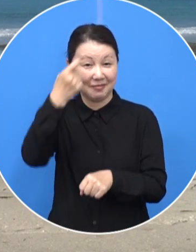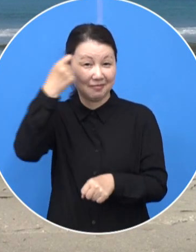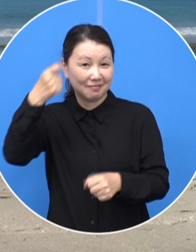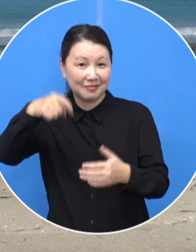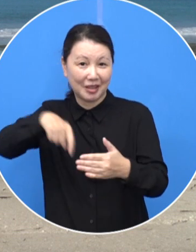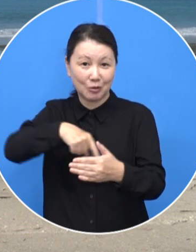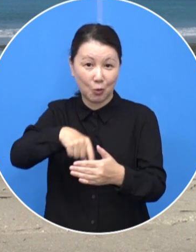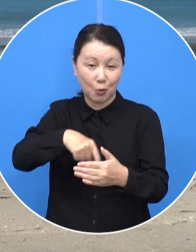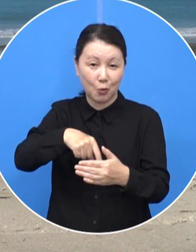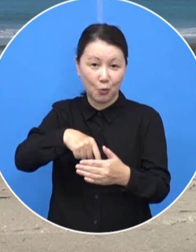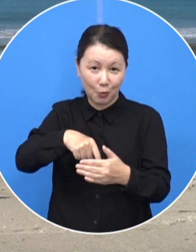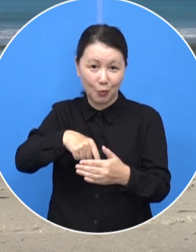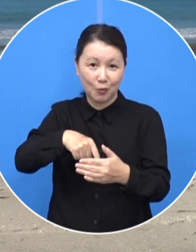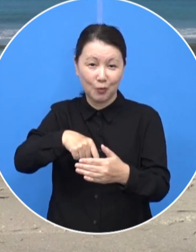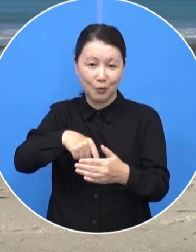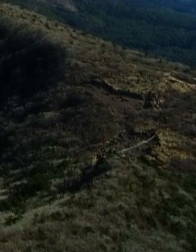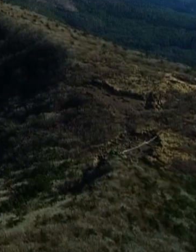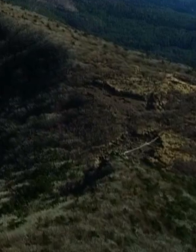る話題です。